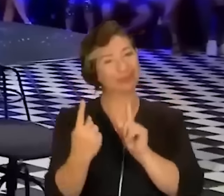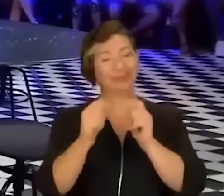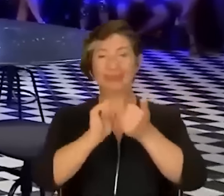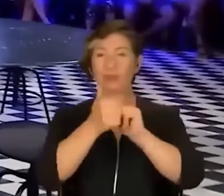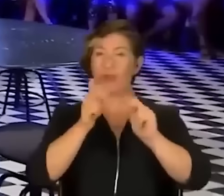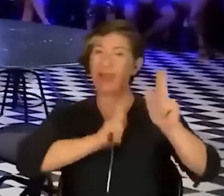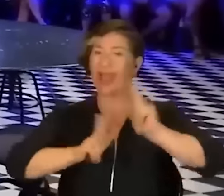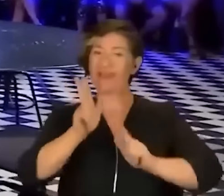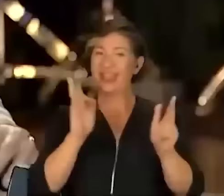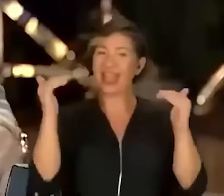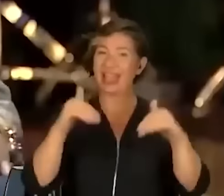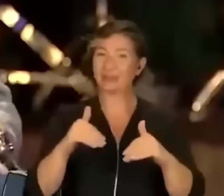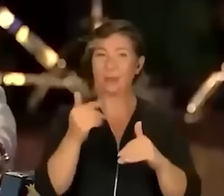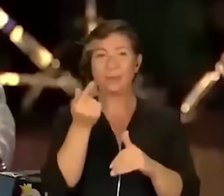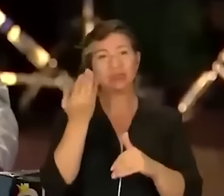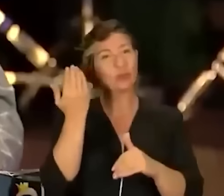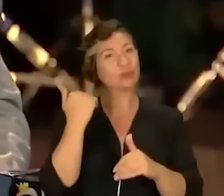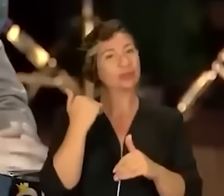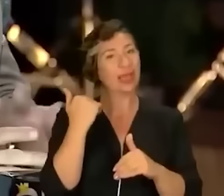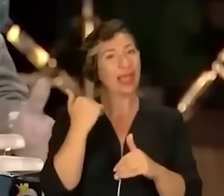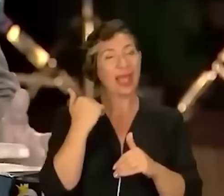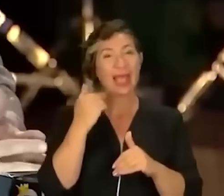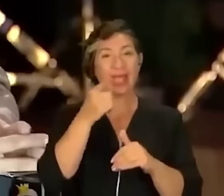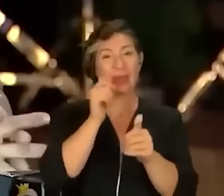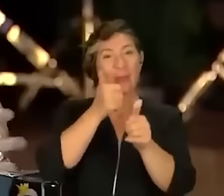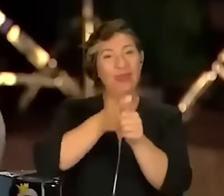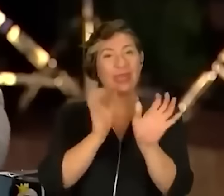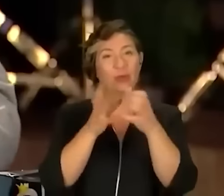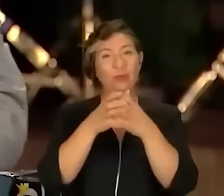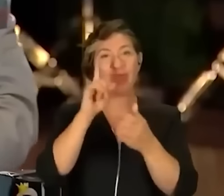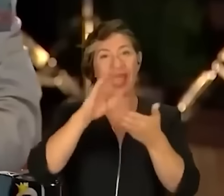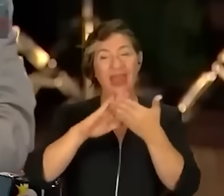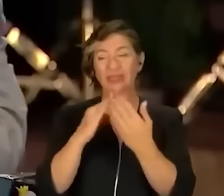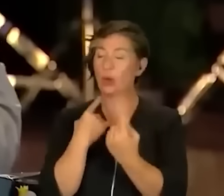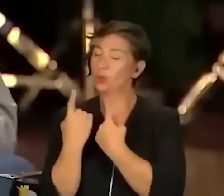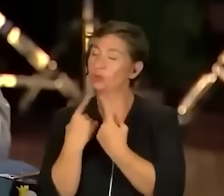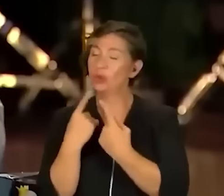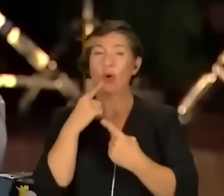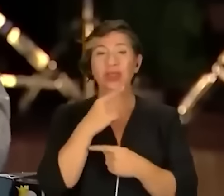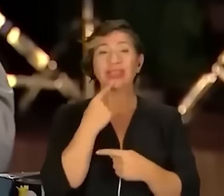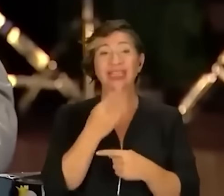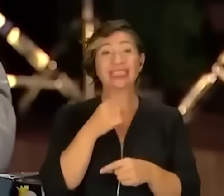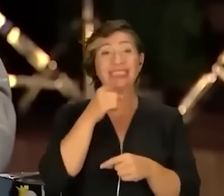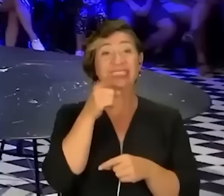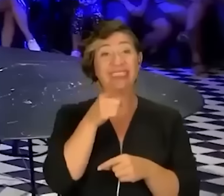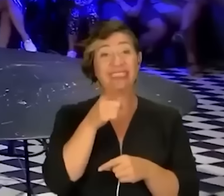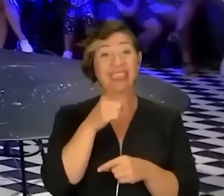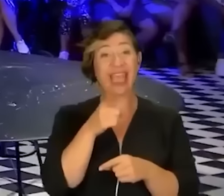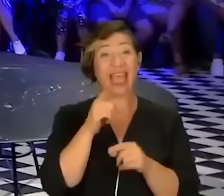spor bir kıyafetle gelmişsiniz. Biraz önce menajer grubunuzdan bir arkadaşla da konuştuk. O da dedi ki size